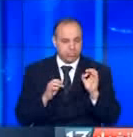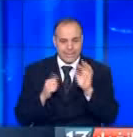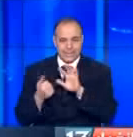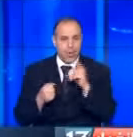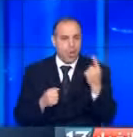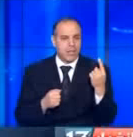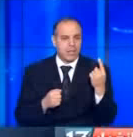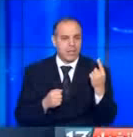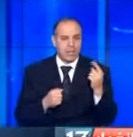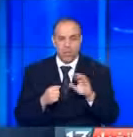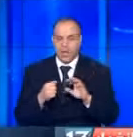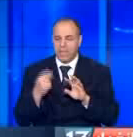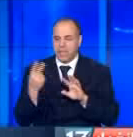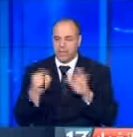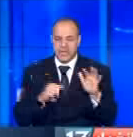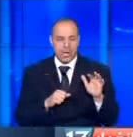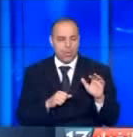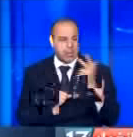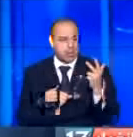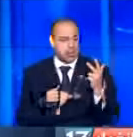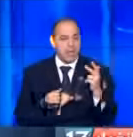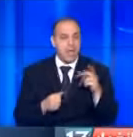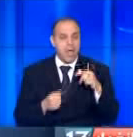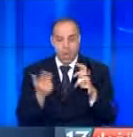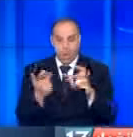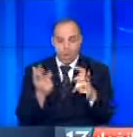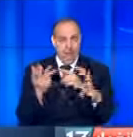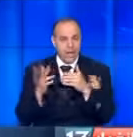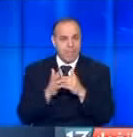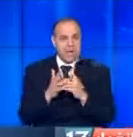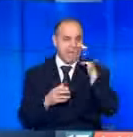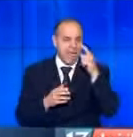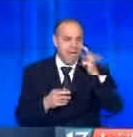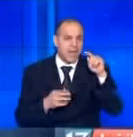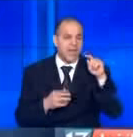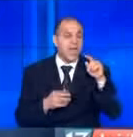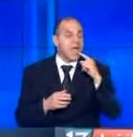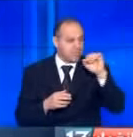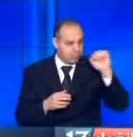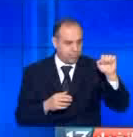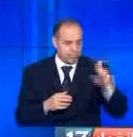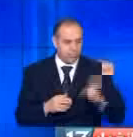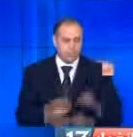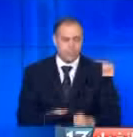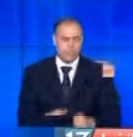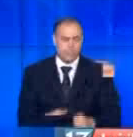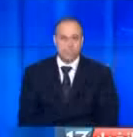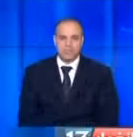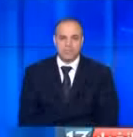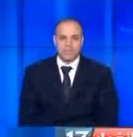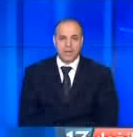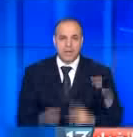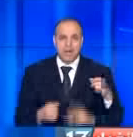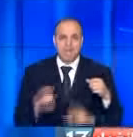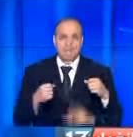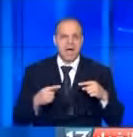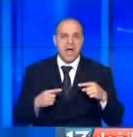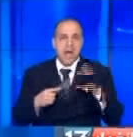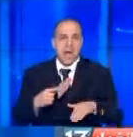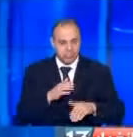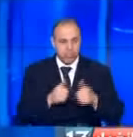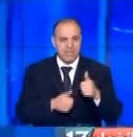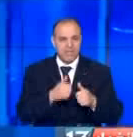وحيدة، فيما يقبع مستقبل مرسى أسفل الترتيب دون رصيد. أما في كرة القدم الأوروبية